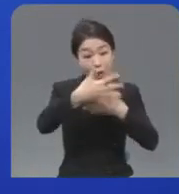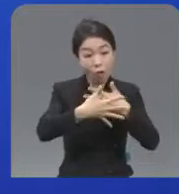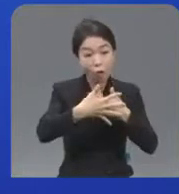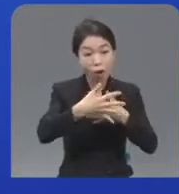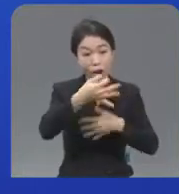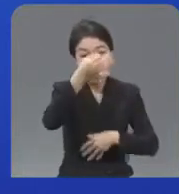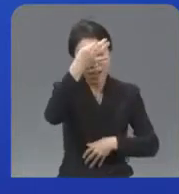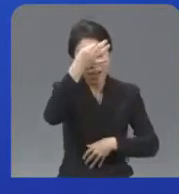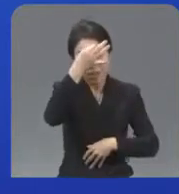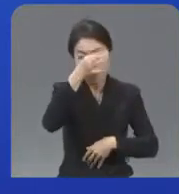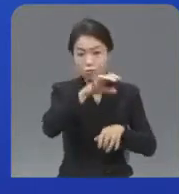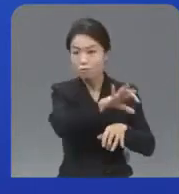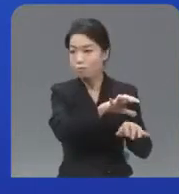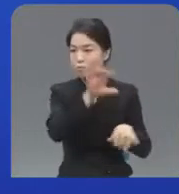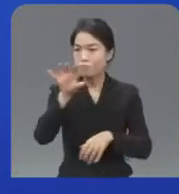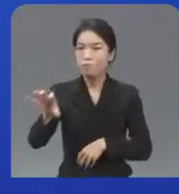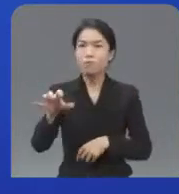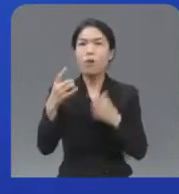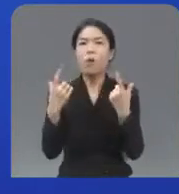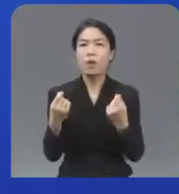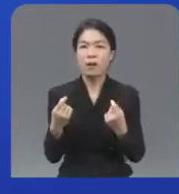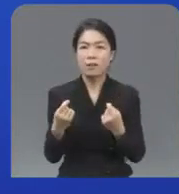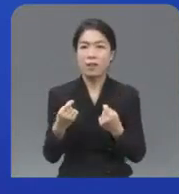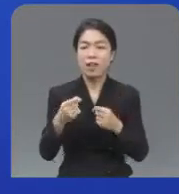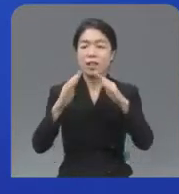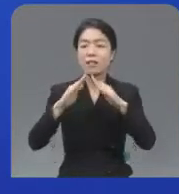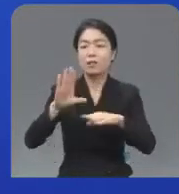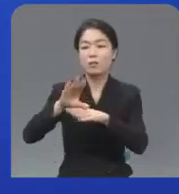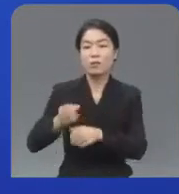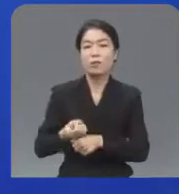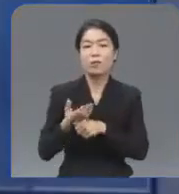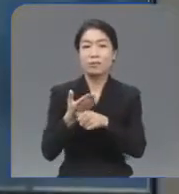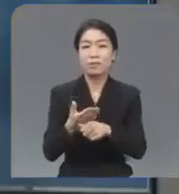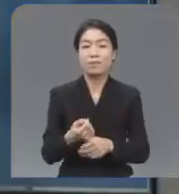있습니다. 전주방송총국 오정현 기자입니다.